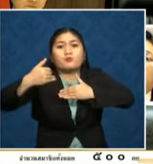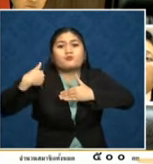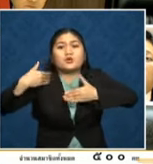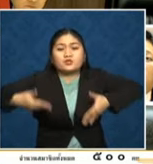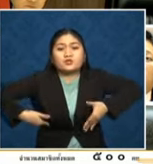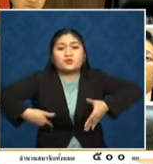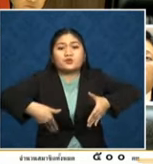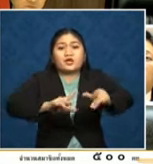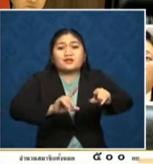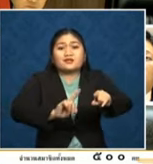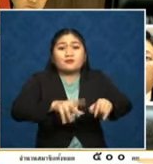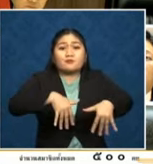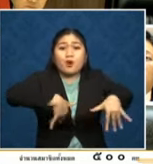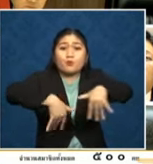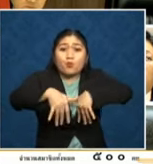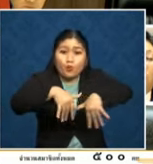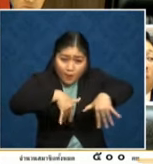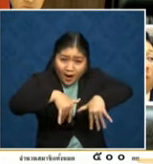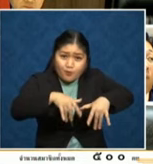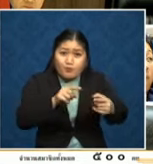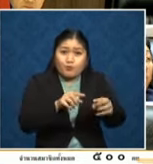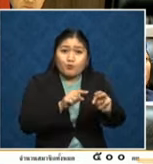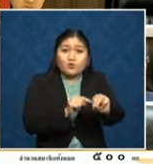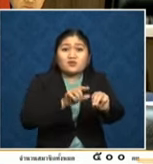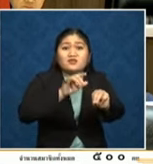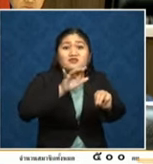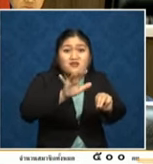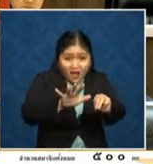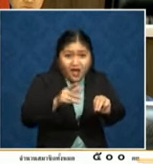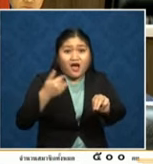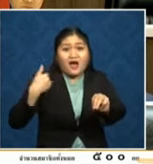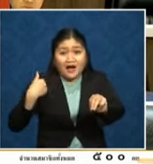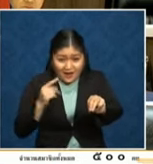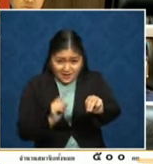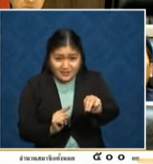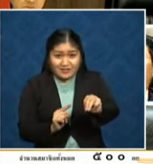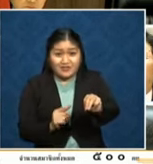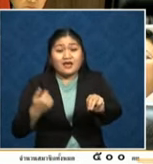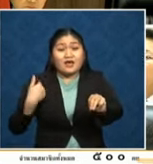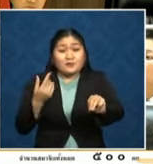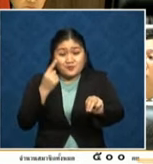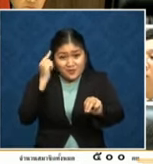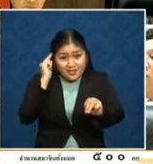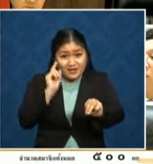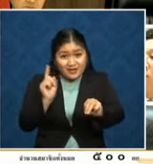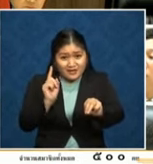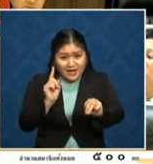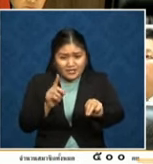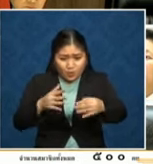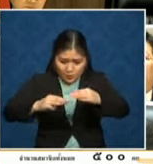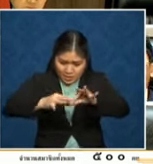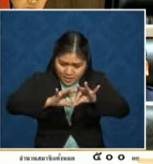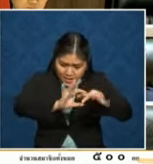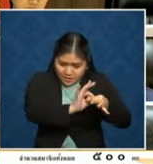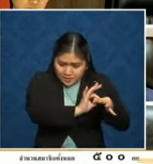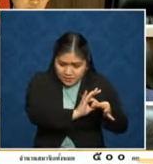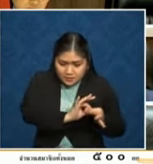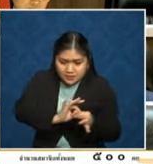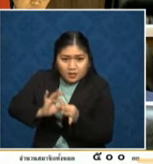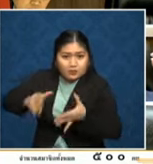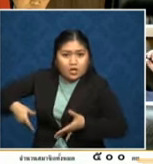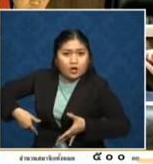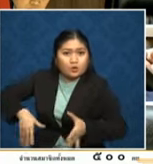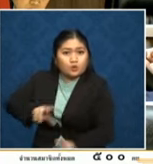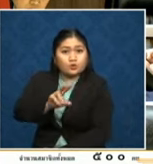เส้นทางเข้าหมู่บ้านชำเบงหมู่ที่5ตำบลเทพรักษาอำเภอสังขะจังหวัดสุรินทร์ทางเชื่อมถนนทางหลวงหมายเล